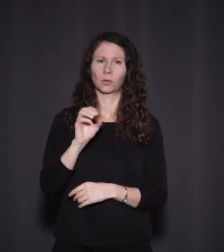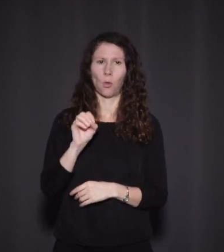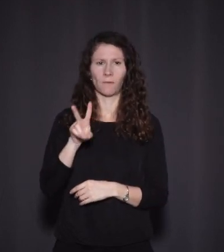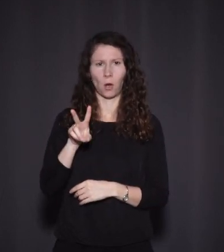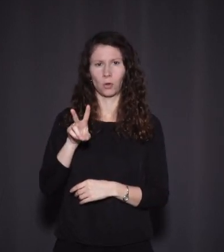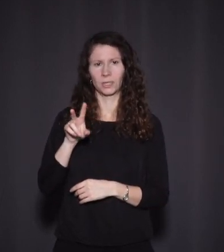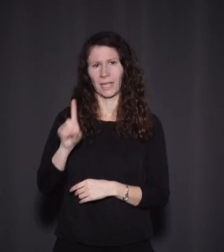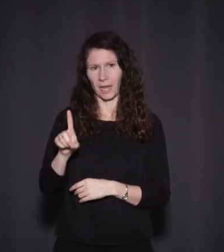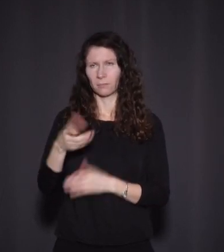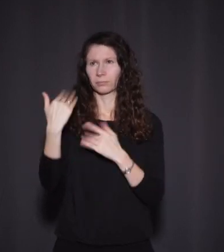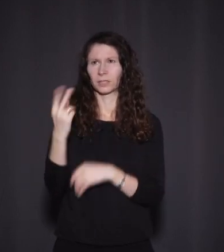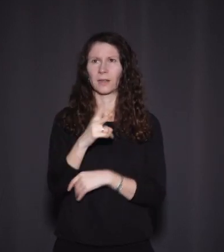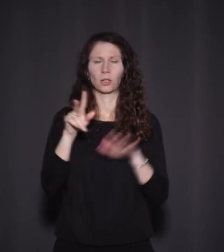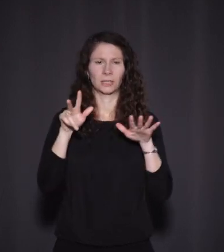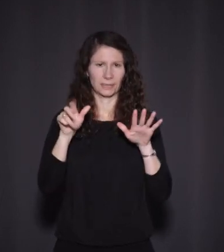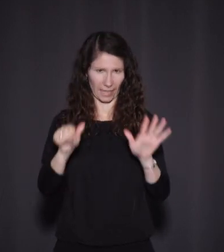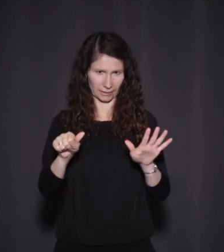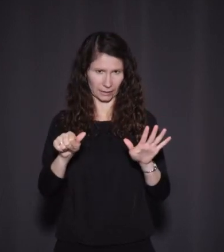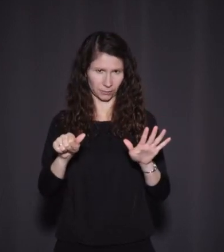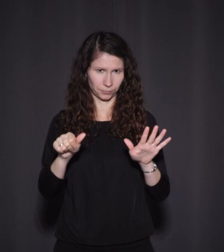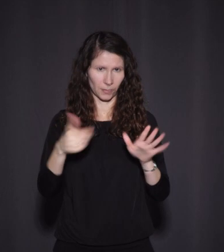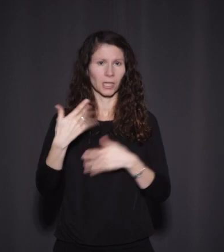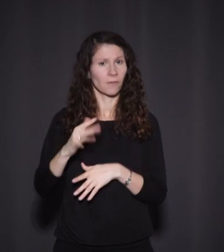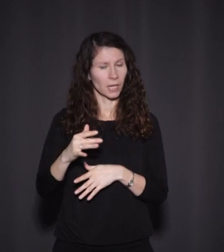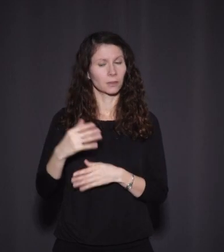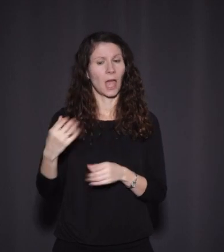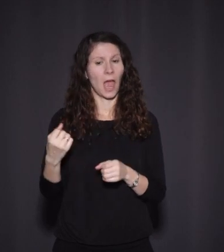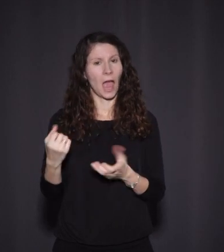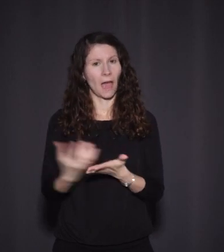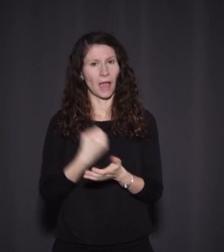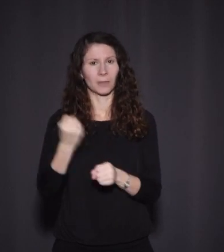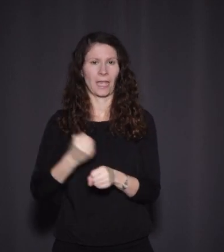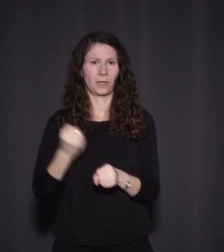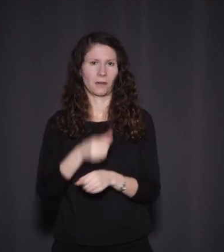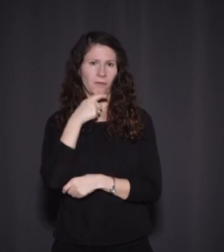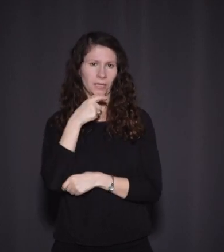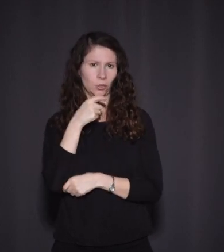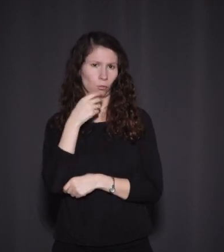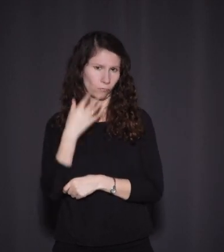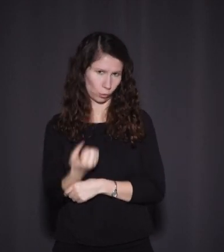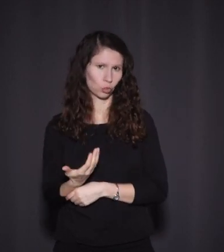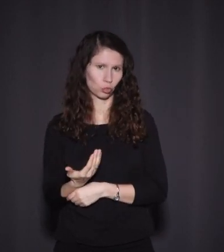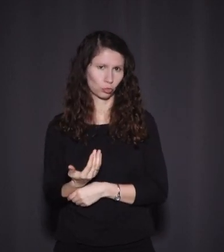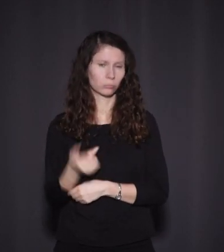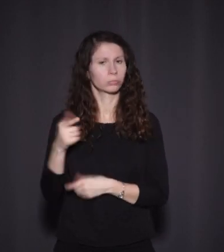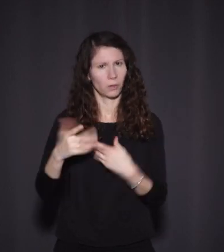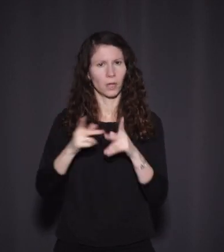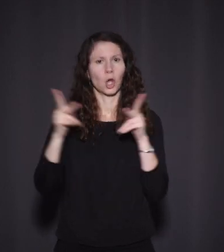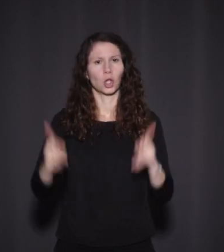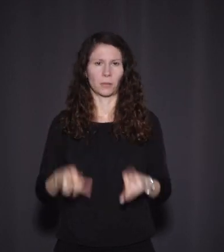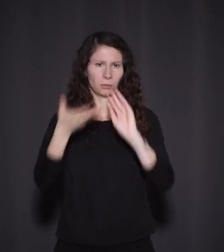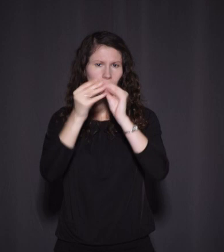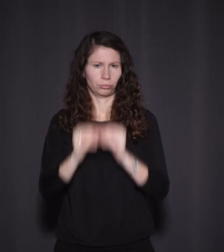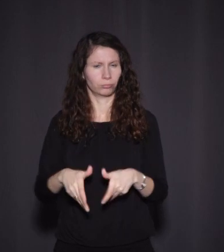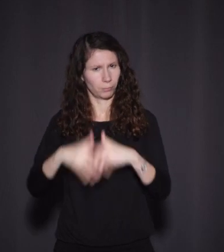Jahr 2006 für eine Erwerbstätigenversicherung ausgesprochen und ein entsprechendes Konzept